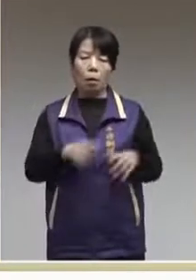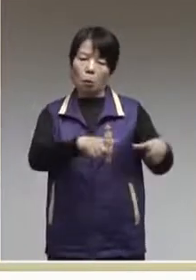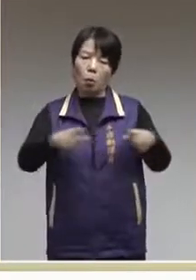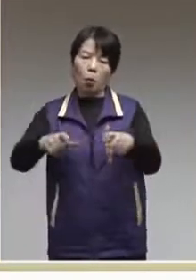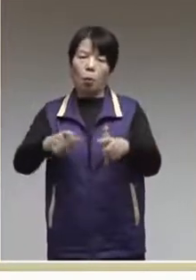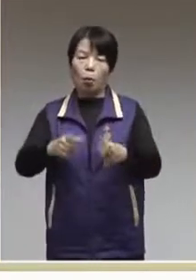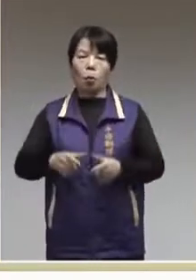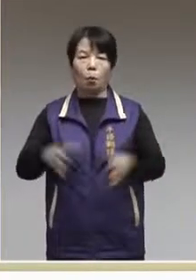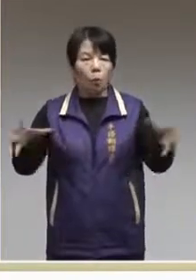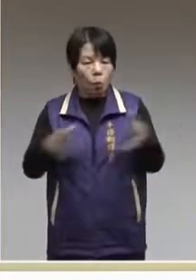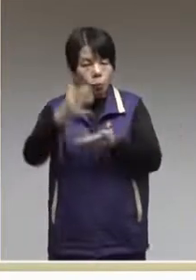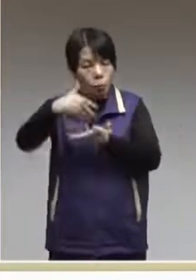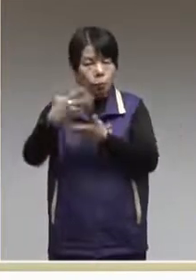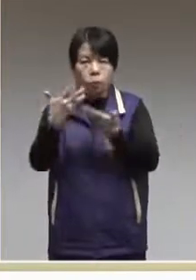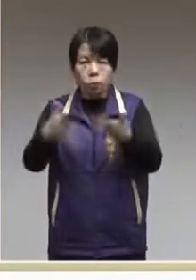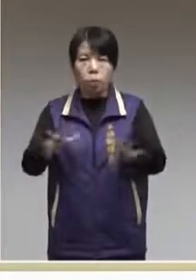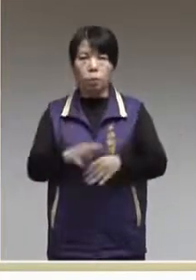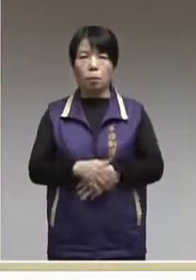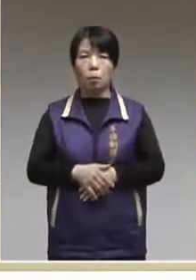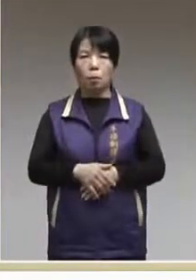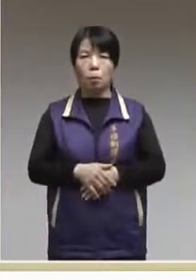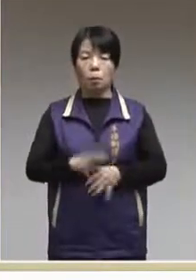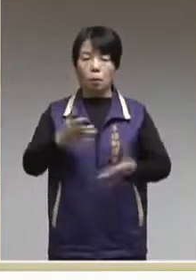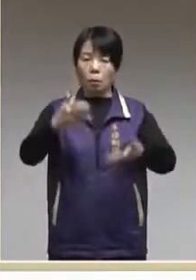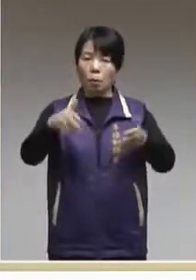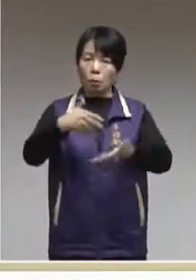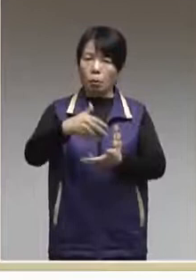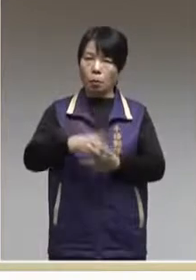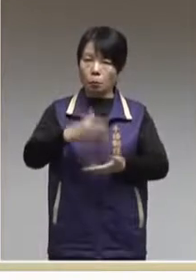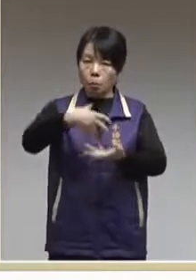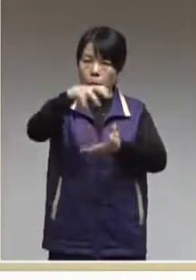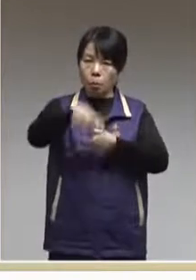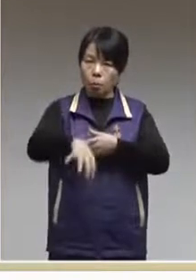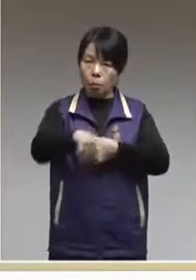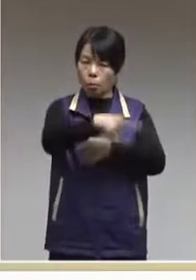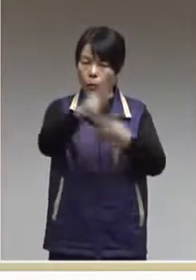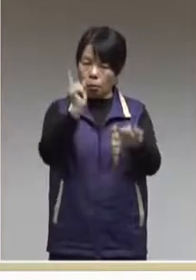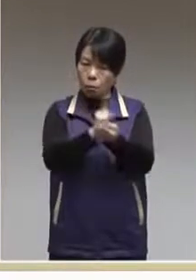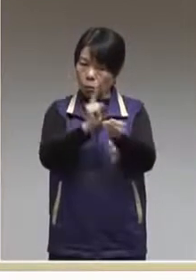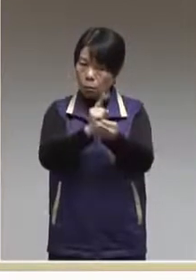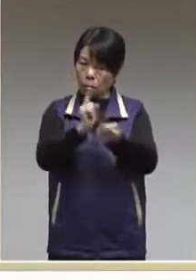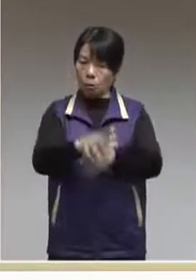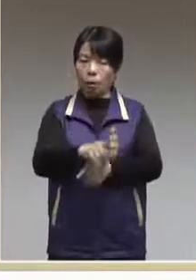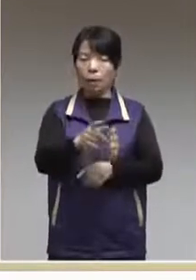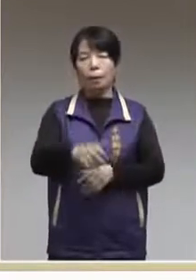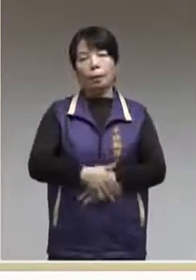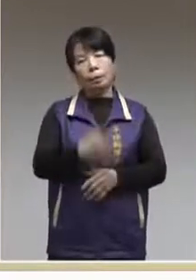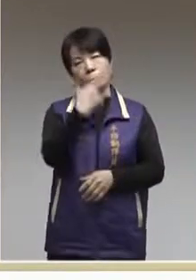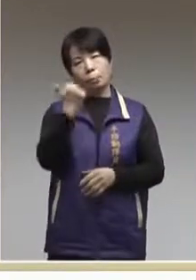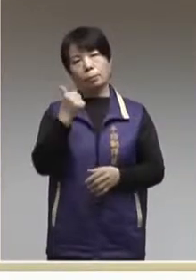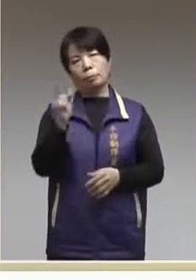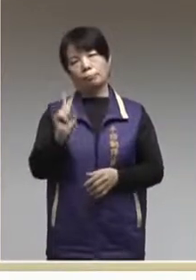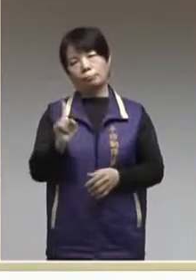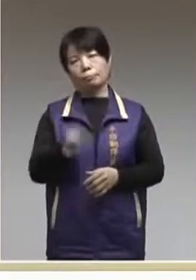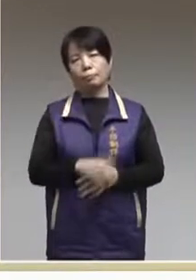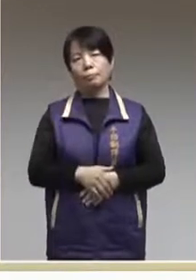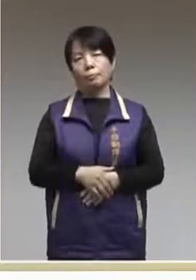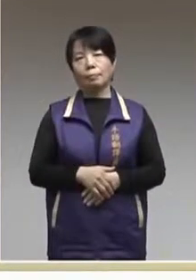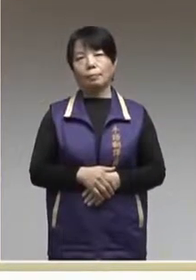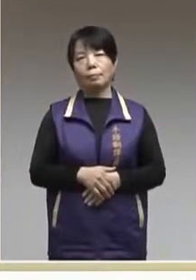在呼朋引伴之下大概有一些方便性的一些做法，就是让这